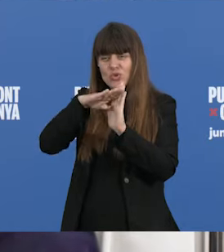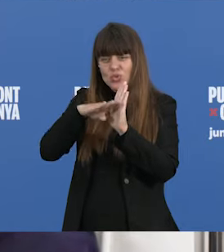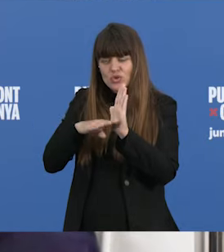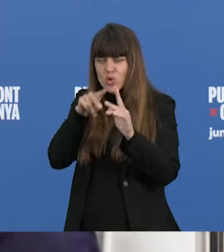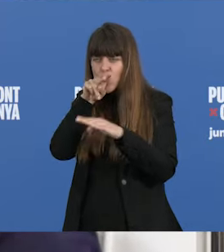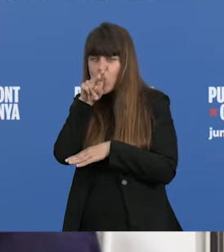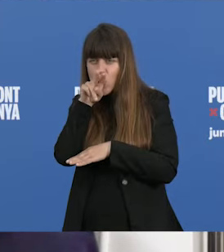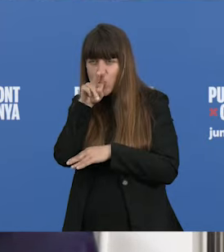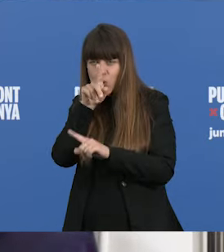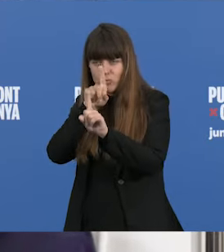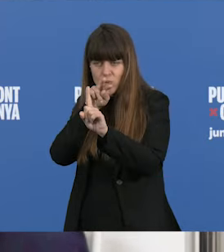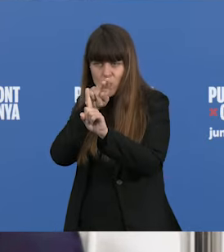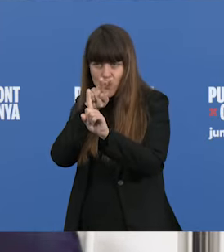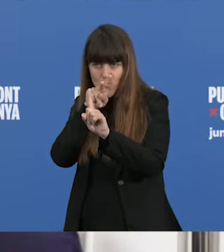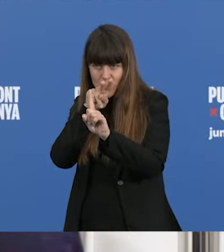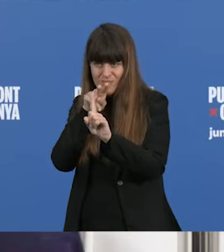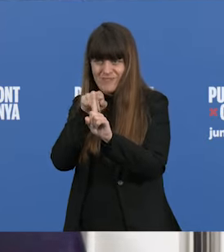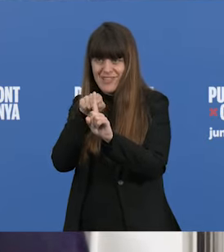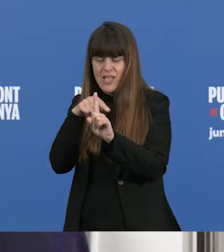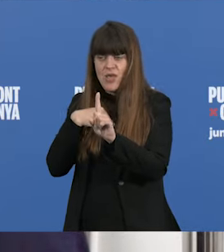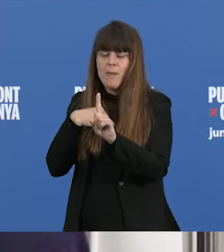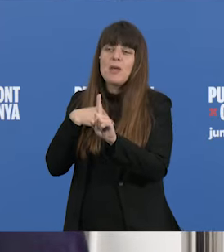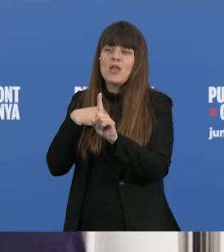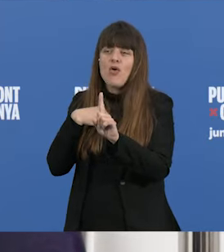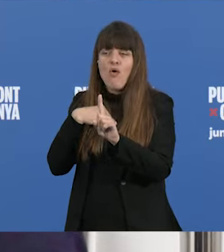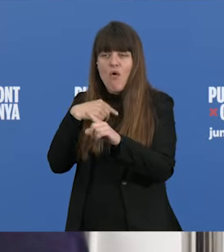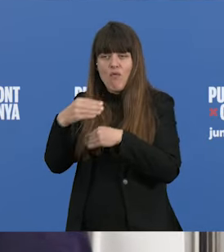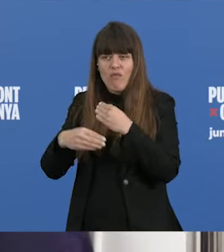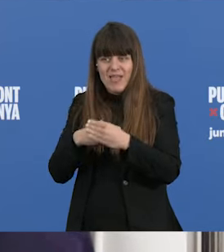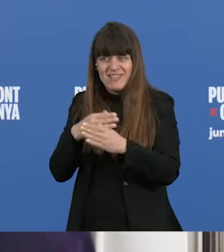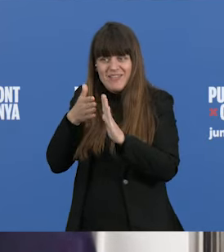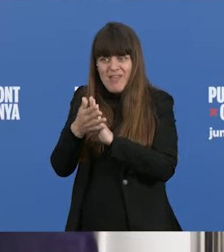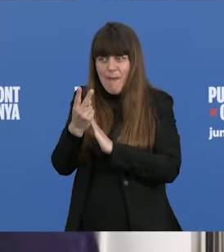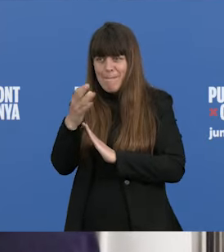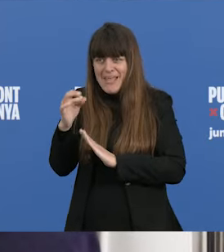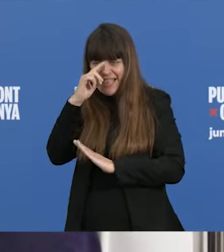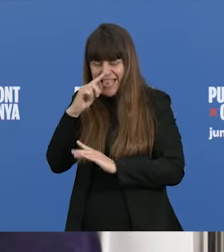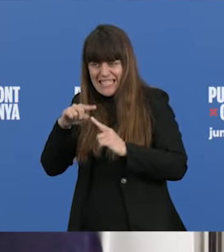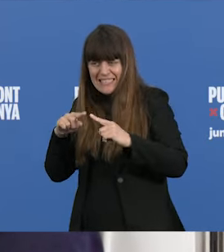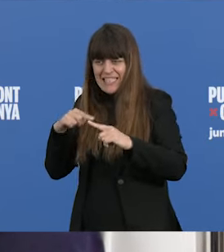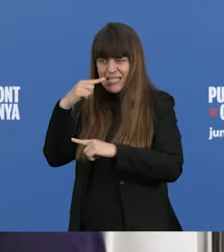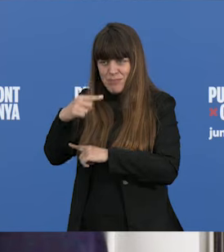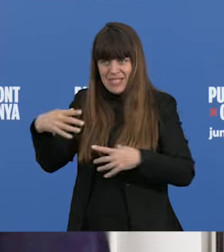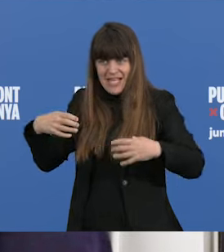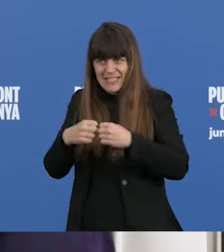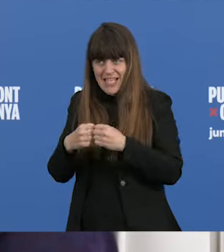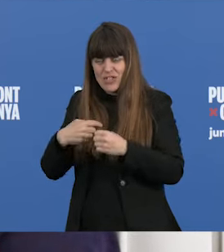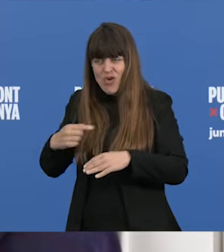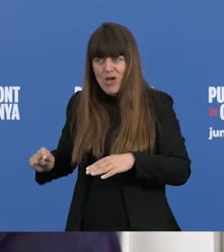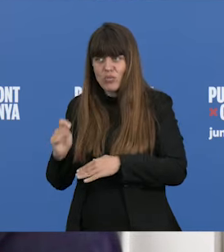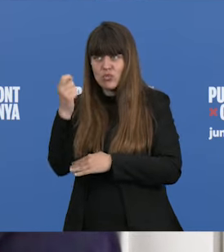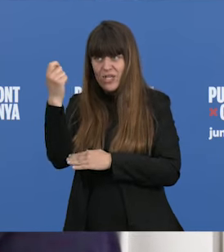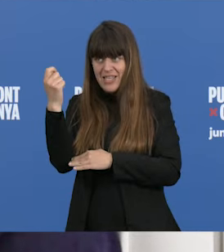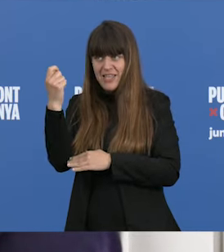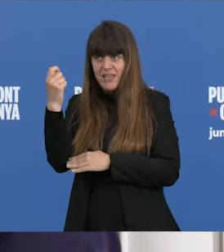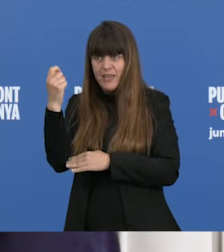i m'anava donant les instruccions d'allò que havia d'anar fent. 20 anys després